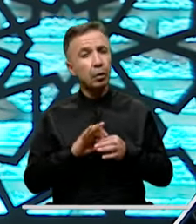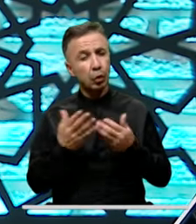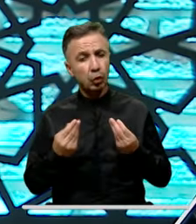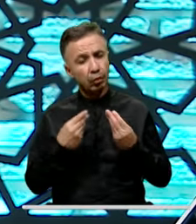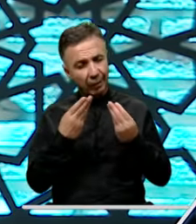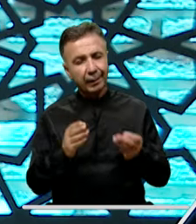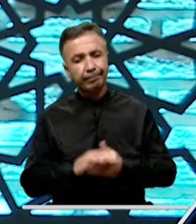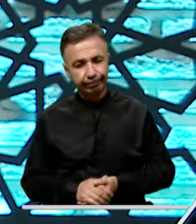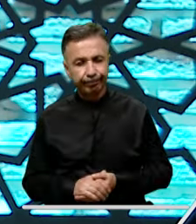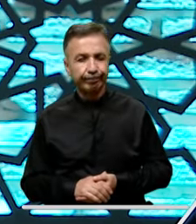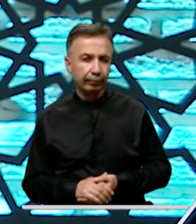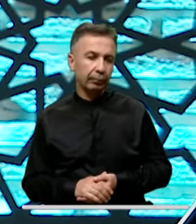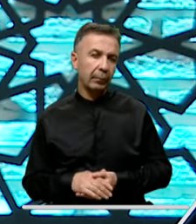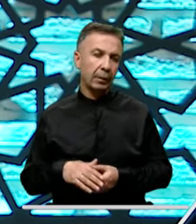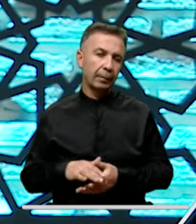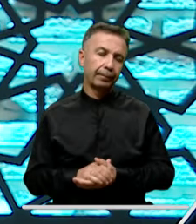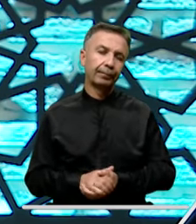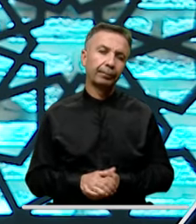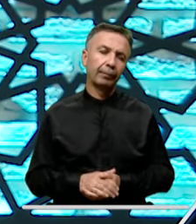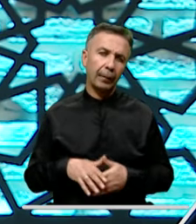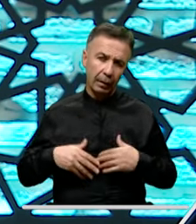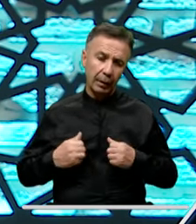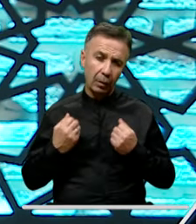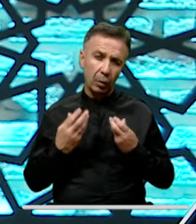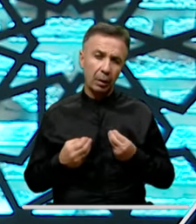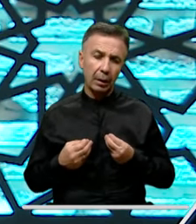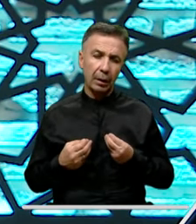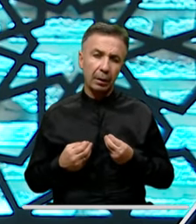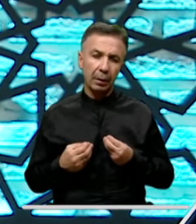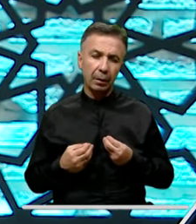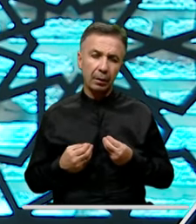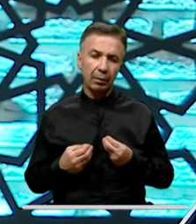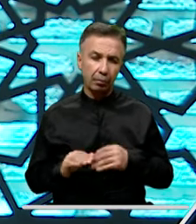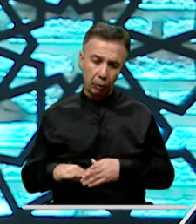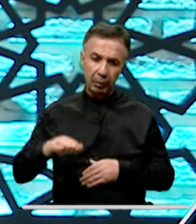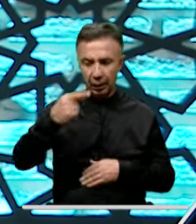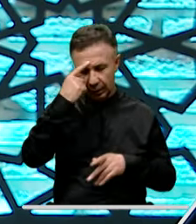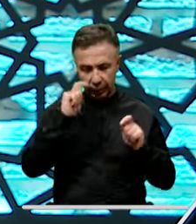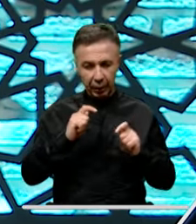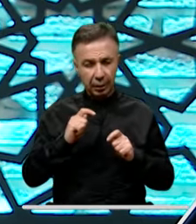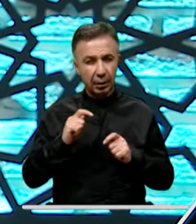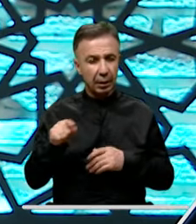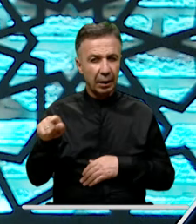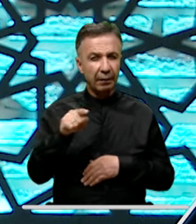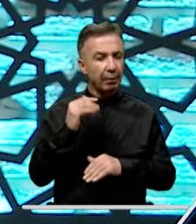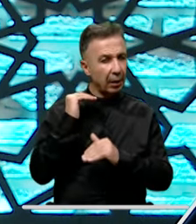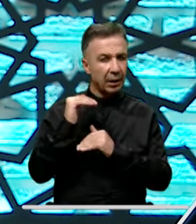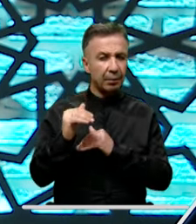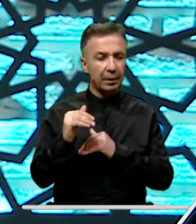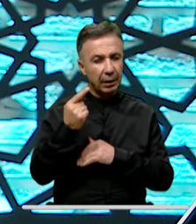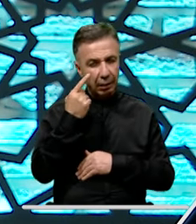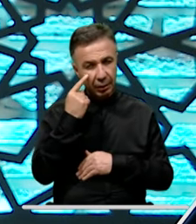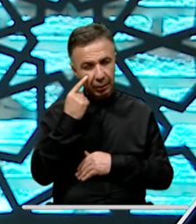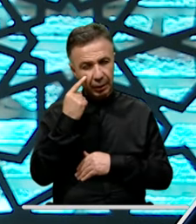cevabı. Sağlıkla, afiyetle kucağınıza almak nasip olsun size ve milletimize, din-i mübin İslam'a da göz aydınlığı bir